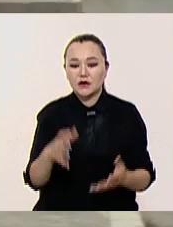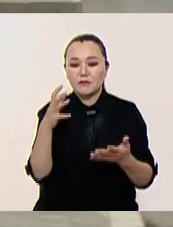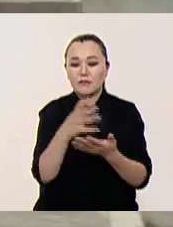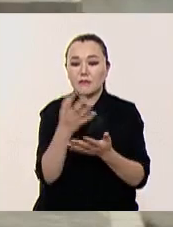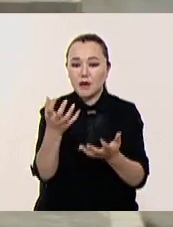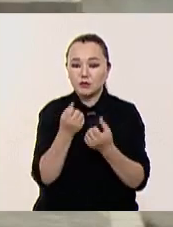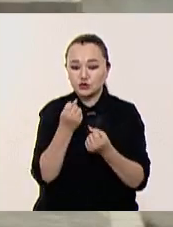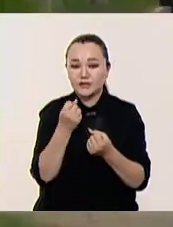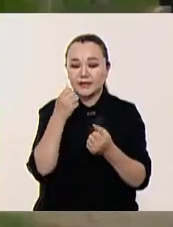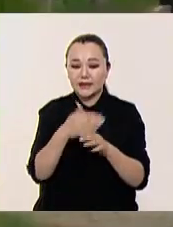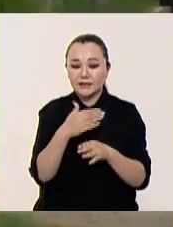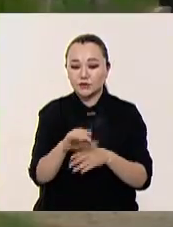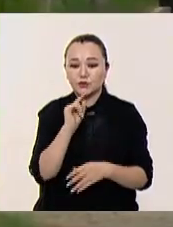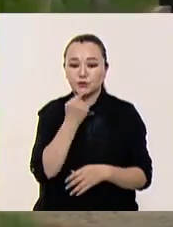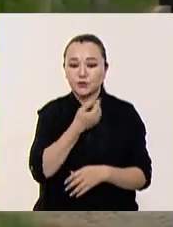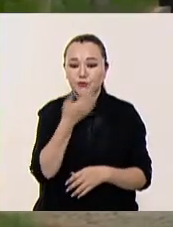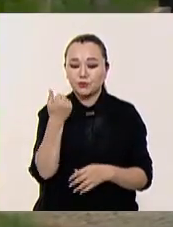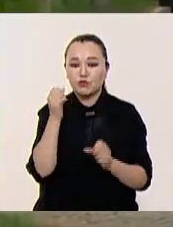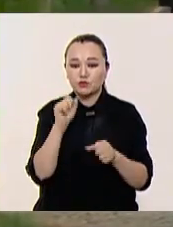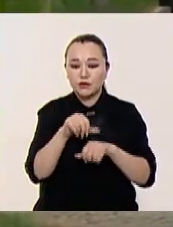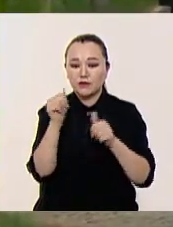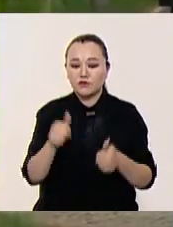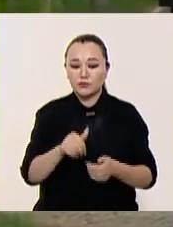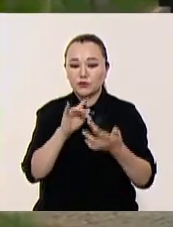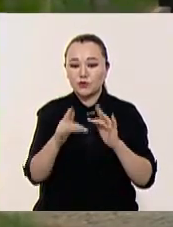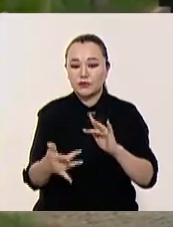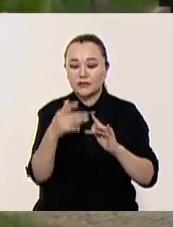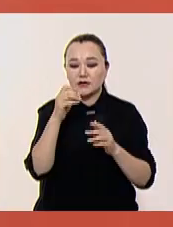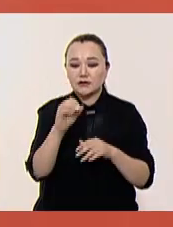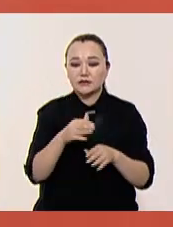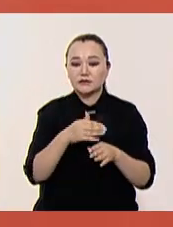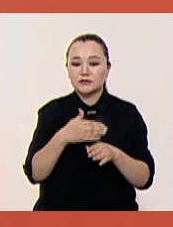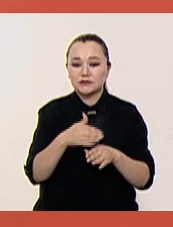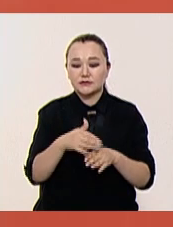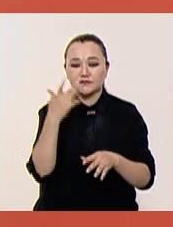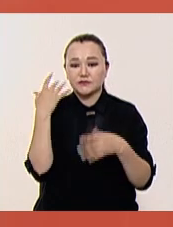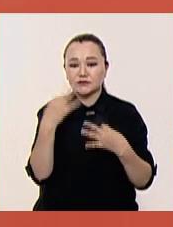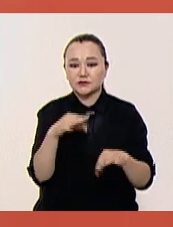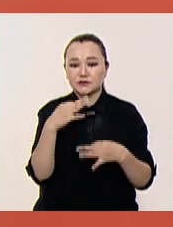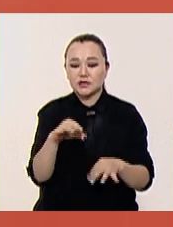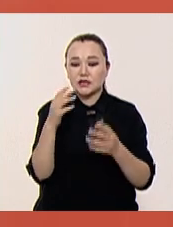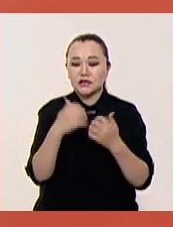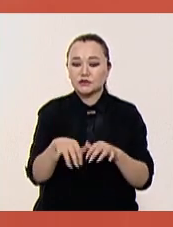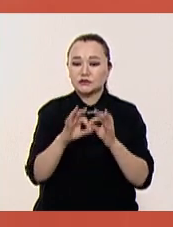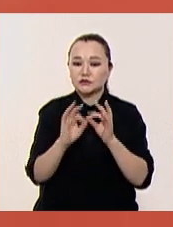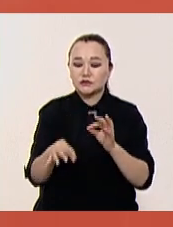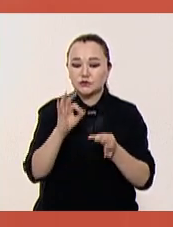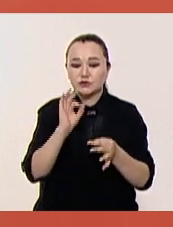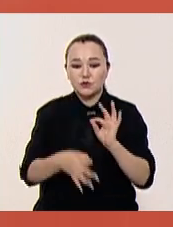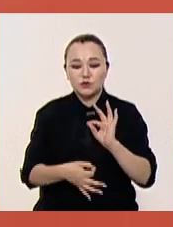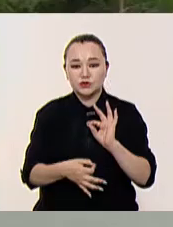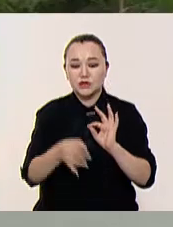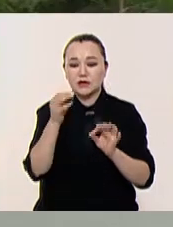Получить кредит в наше время нетрудно. Его можно оформить онлайн. Одобряют такие займы почти всегда, вот только рассчитаться с ними намного